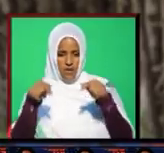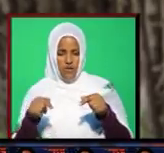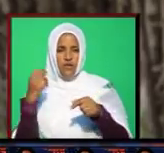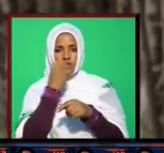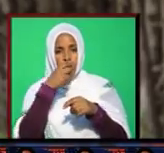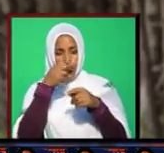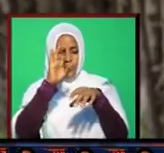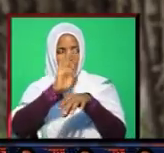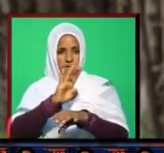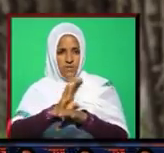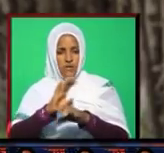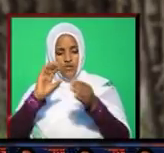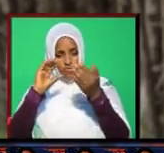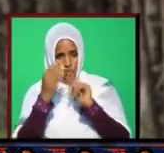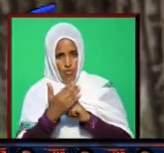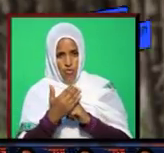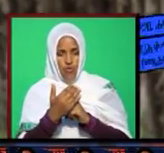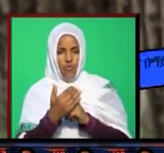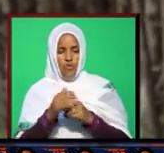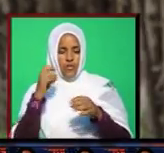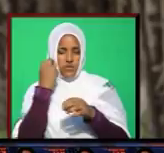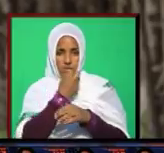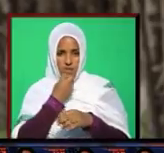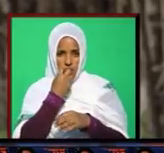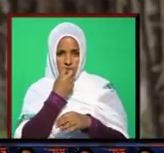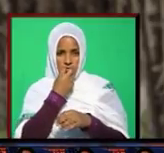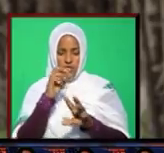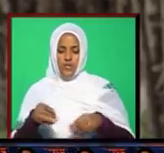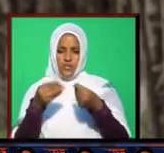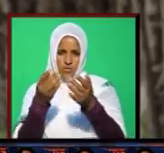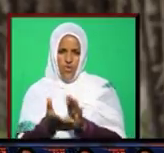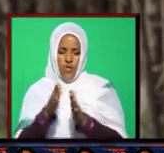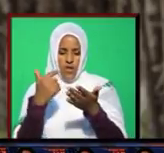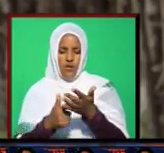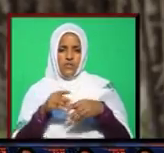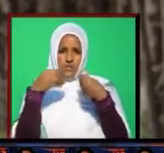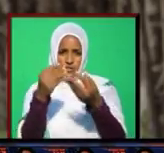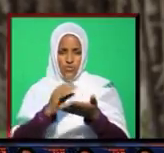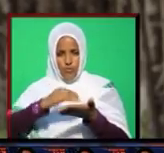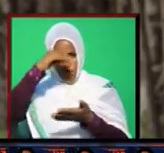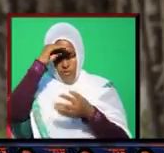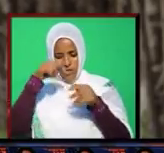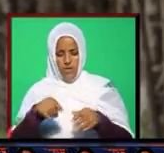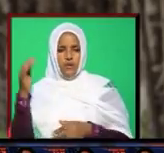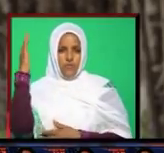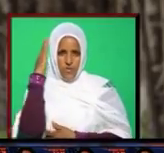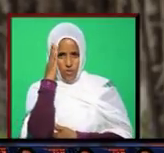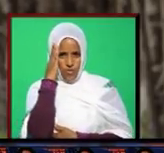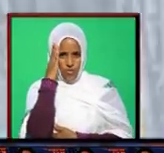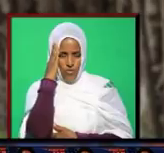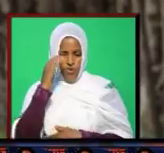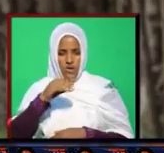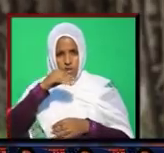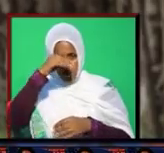እንግዲህ ዛሬ ልሳን የሚለው በቤተ ክርስቲያናችንም ቢሆን ልሳናት ተሰጥተዋል። ያን የተሰጠውን በመማር ነው ዛሬ እያወቅ ነው